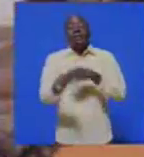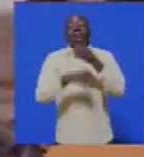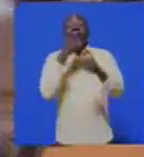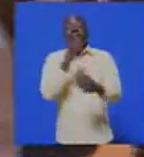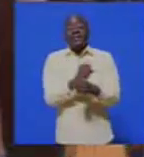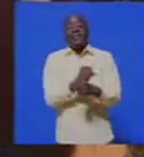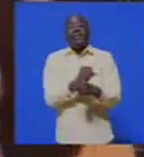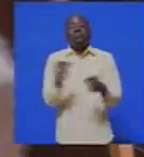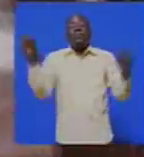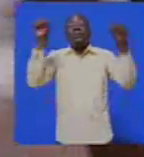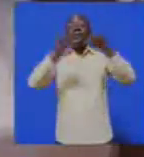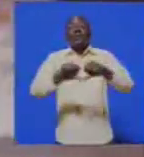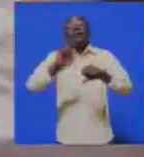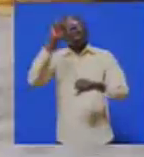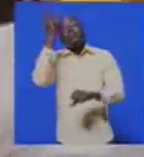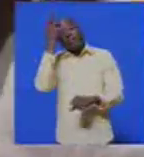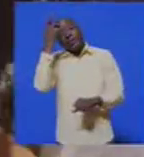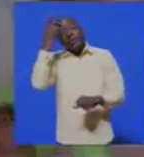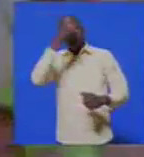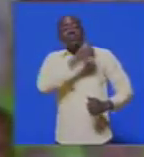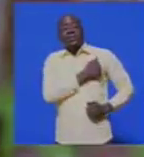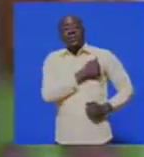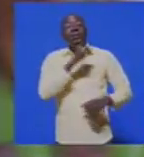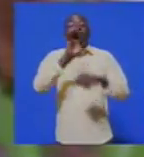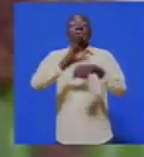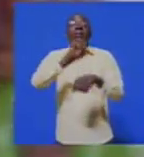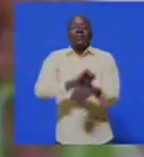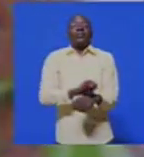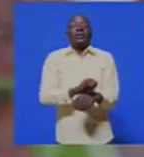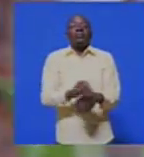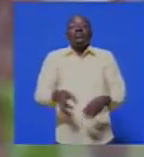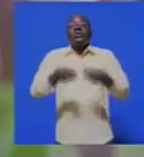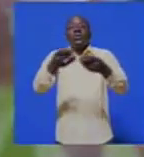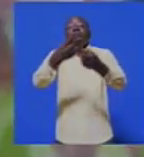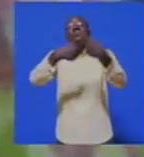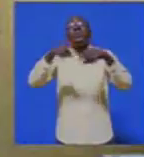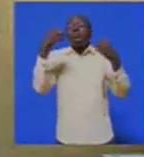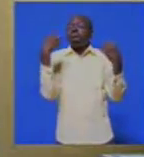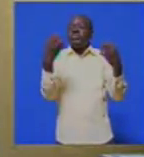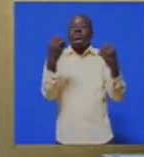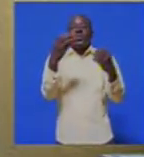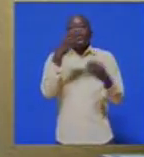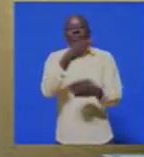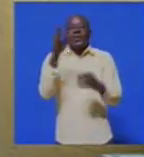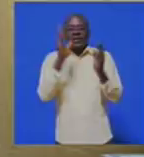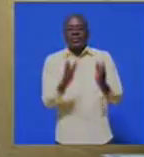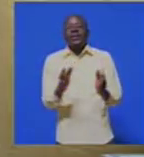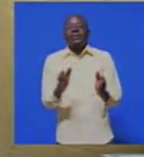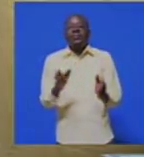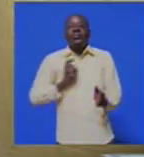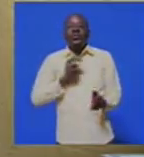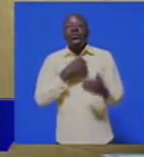crise politico-militaire éclate en Côte d'Ivoire, occasionnant le retour de milliers de Burkinabés. Nous avons mené